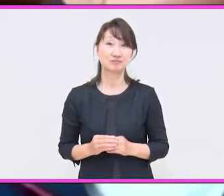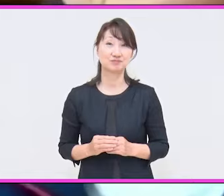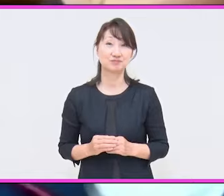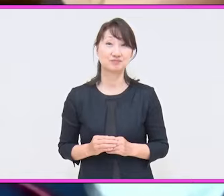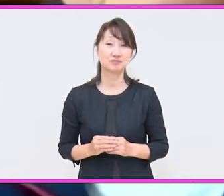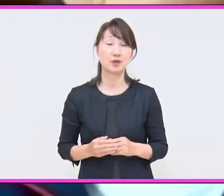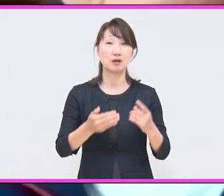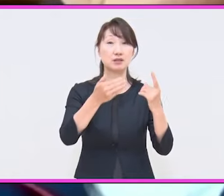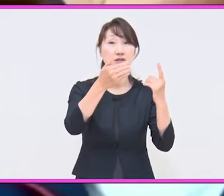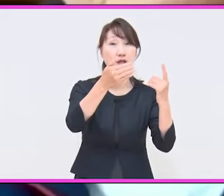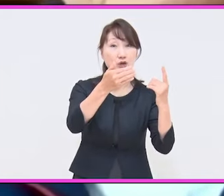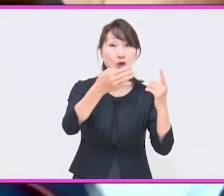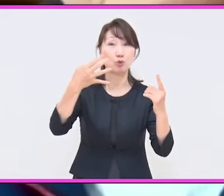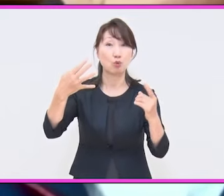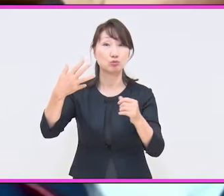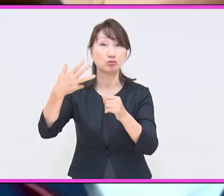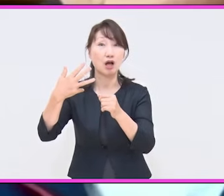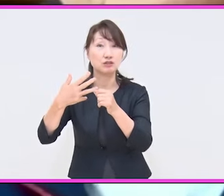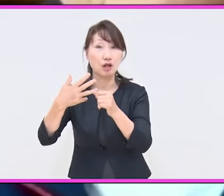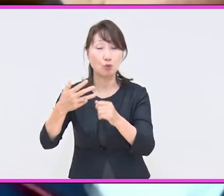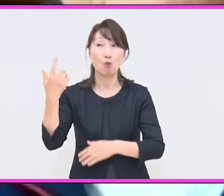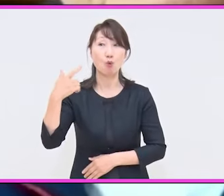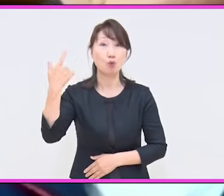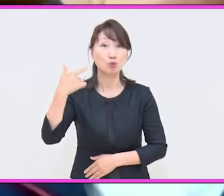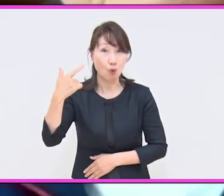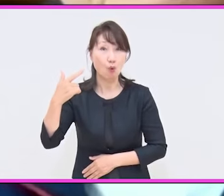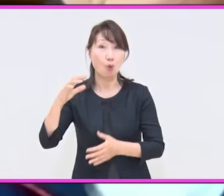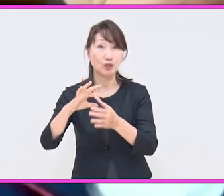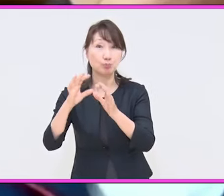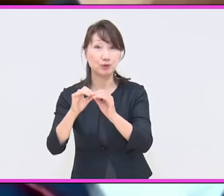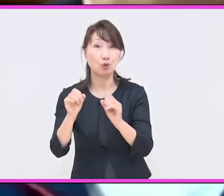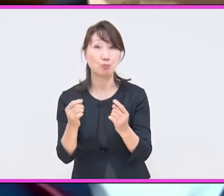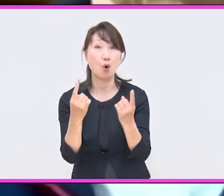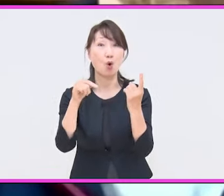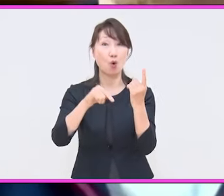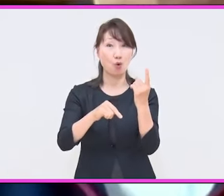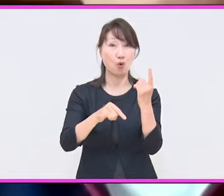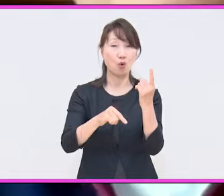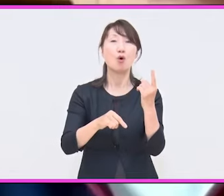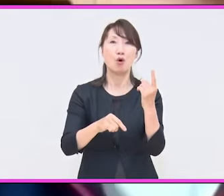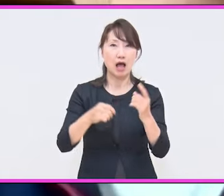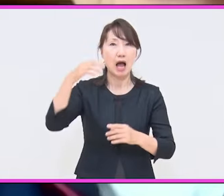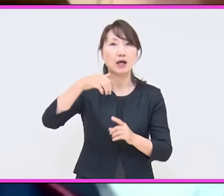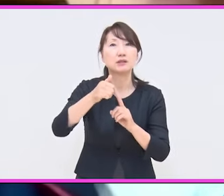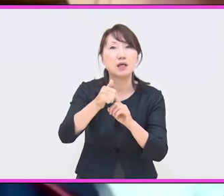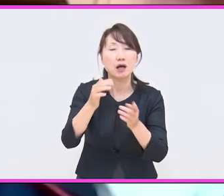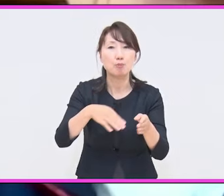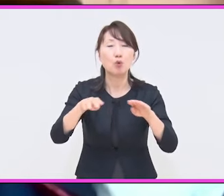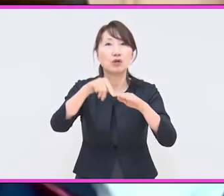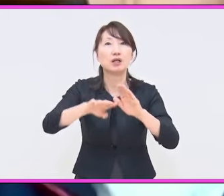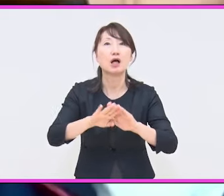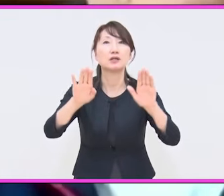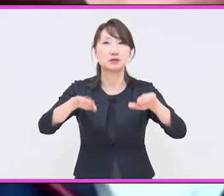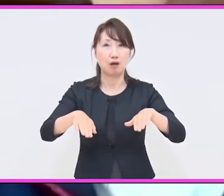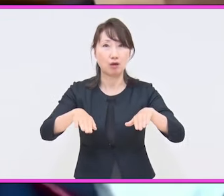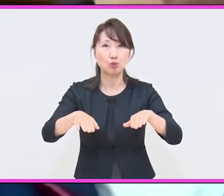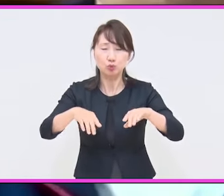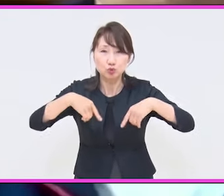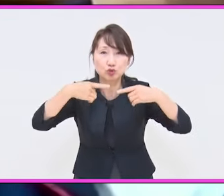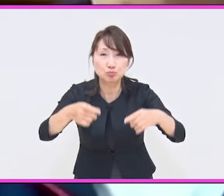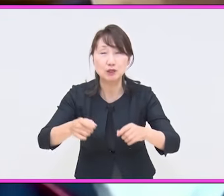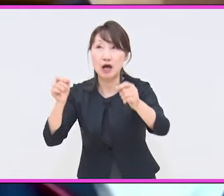はい、1948年ロンドンオリンピックと同じ日にグッドマン博士が病院内で開催した車いすアーチェリーの